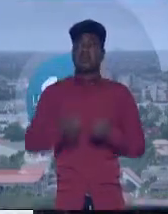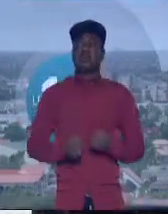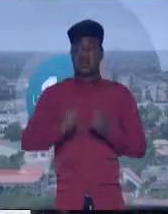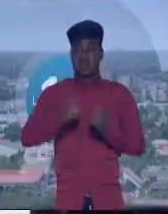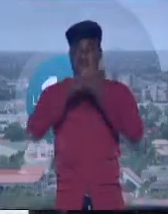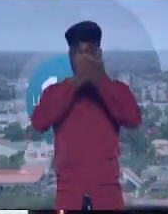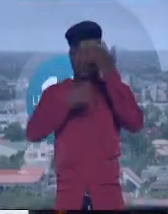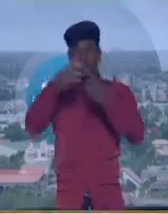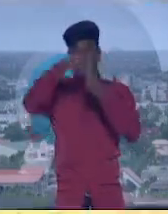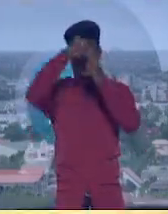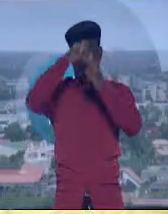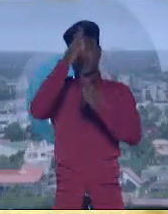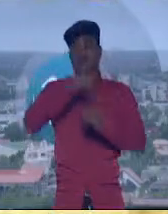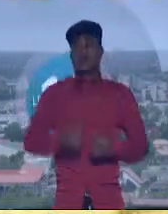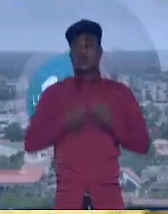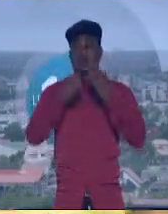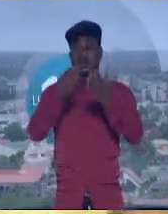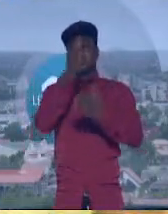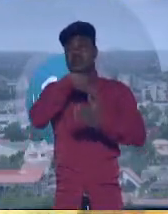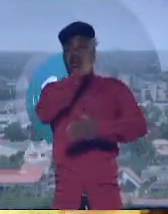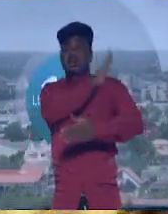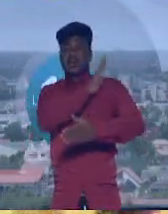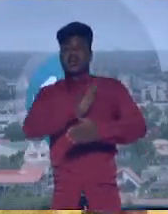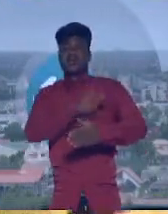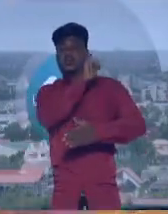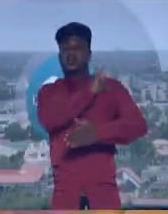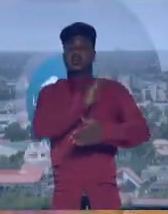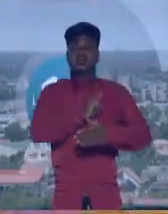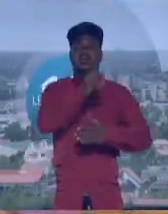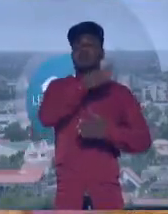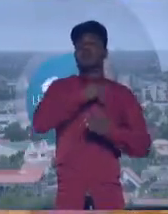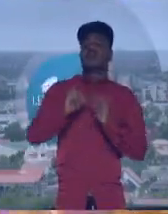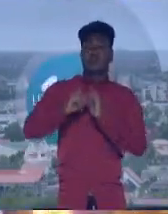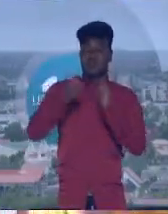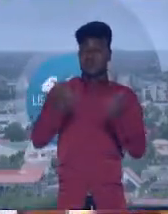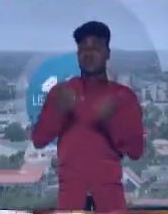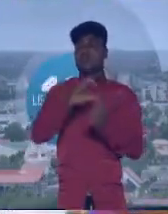Ben Idriss Zungrana et Zoumana Traoré, journaliste de la RTB à